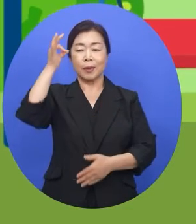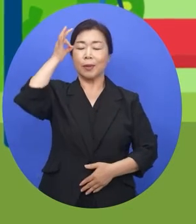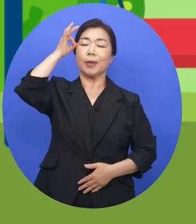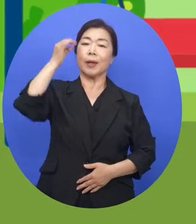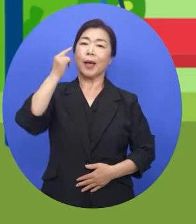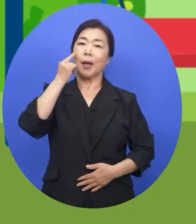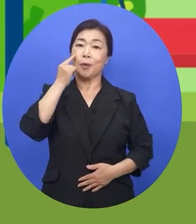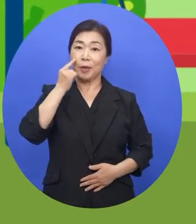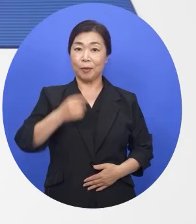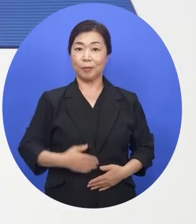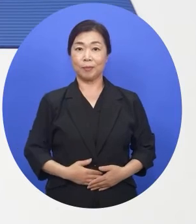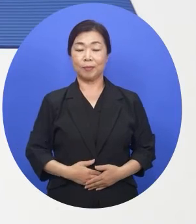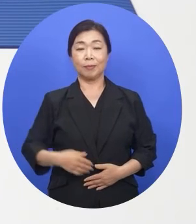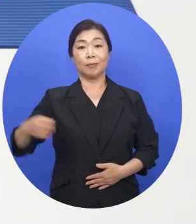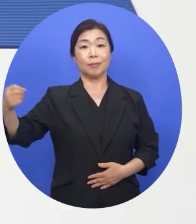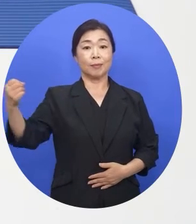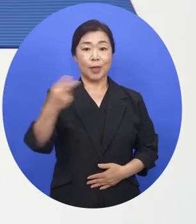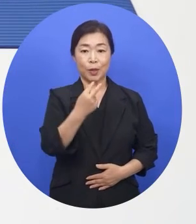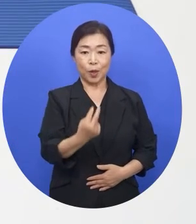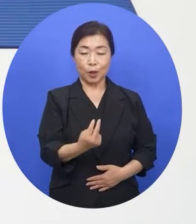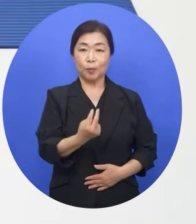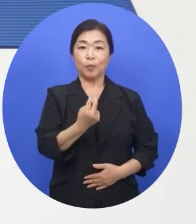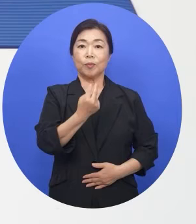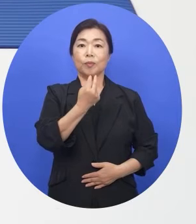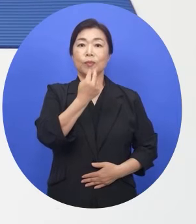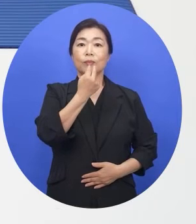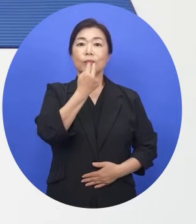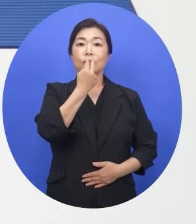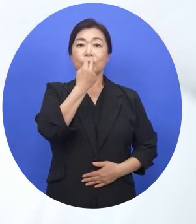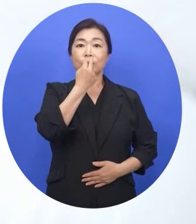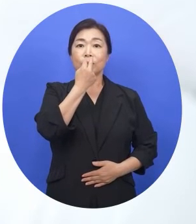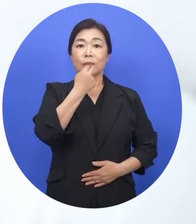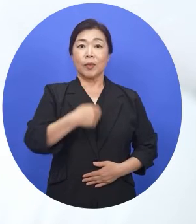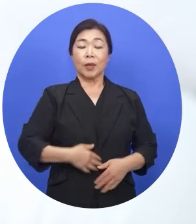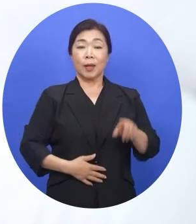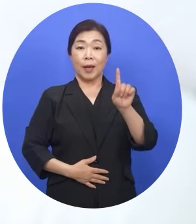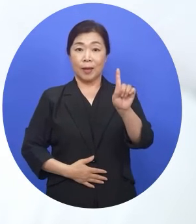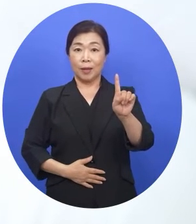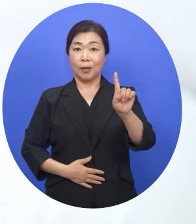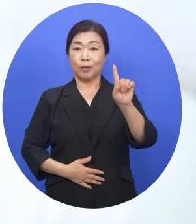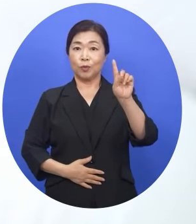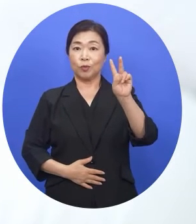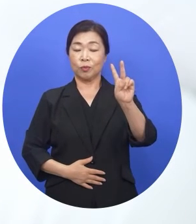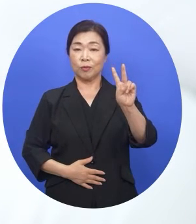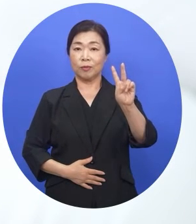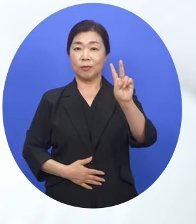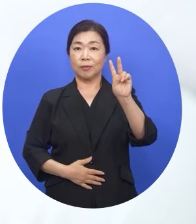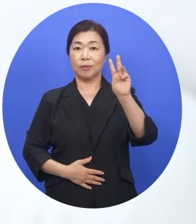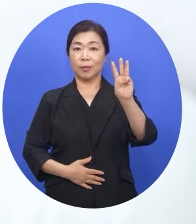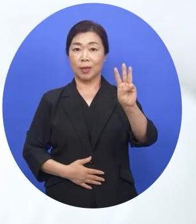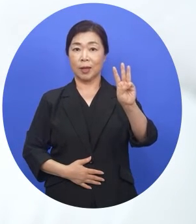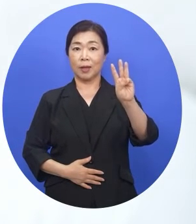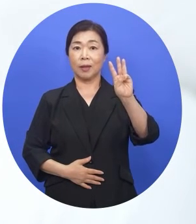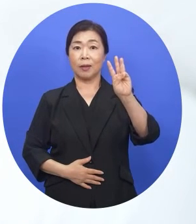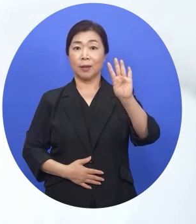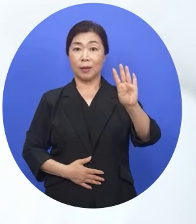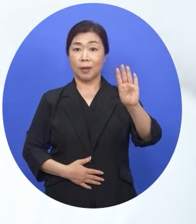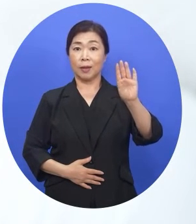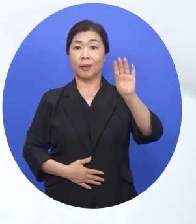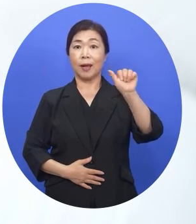좋습니다. 다시 숨을 들이쉽니다. 하나, 둘,